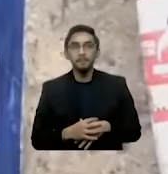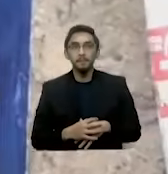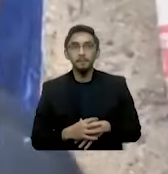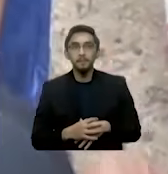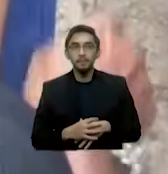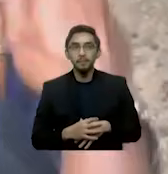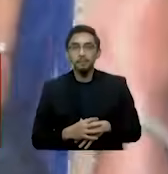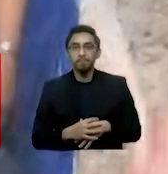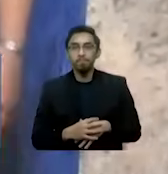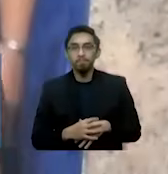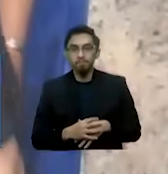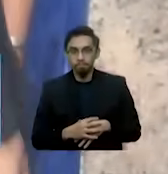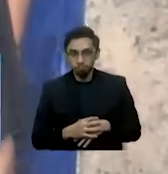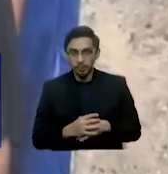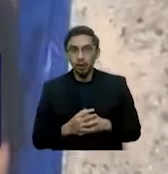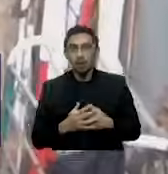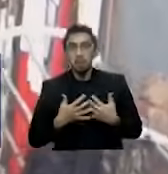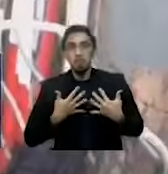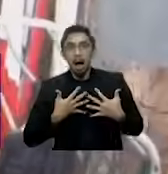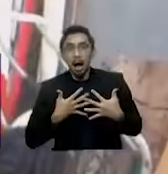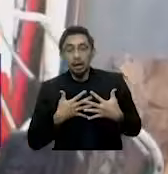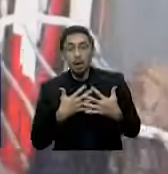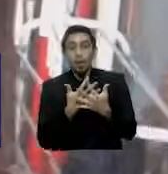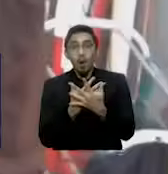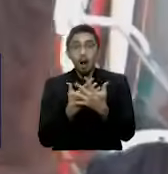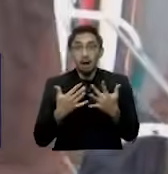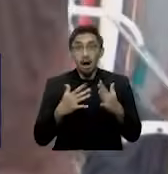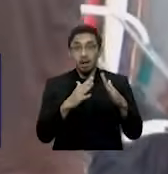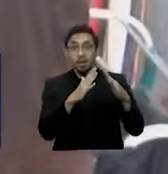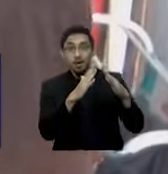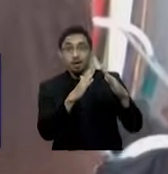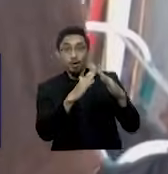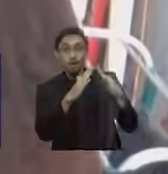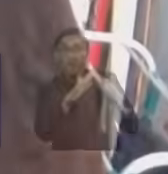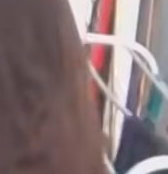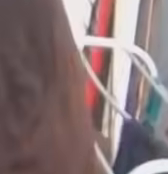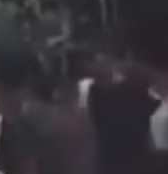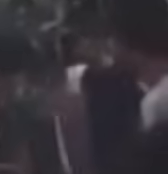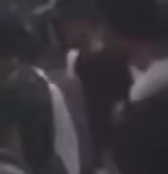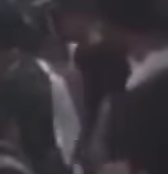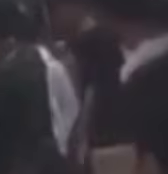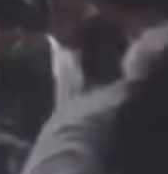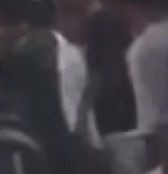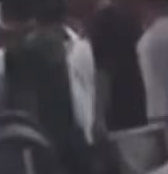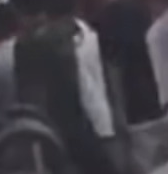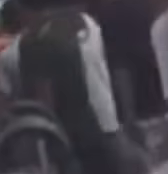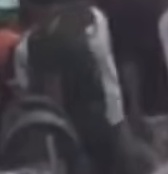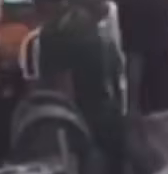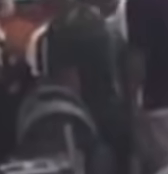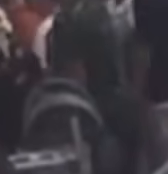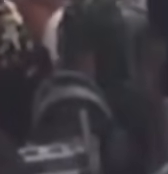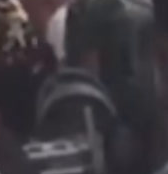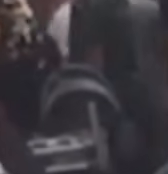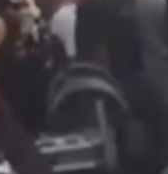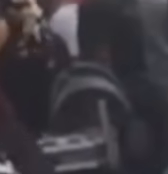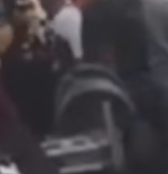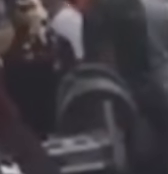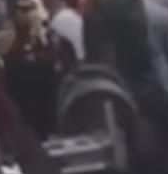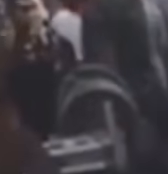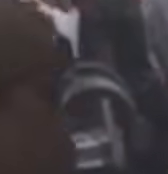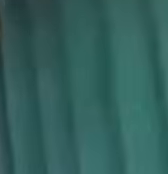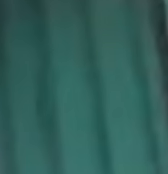Warga panik saat kobaran api membakar sejumlah rumah kontrakan, bengkel, dan warung sembako di Jalan Puskesmas Cengkareng, Jakarta